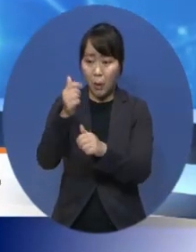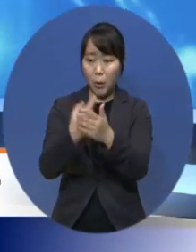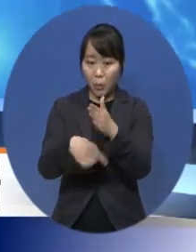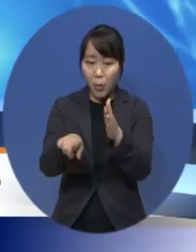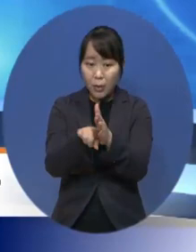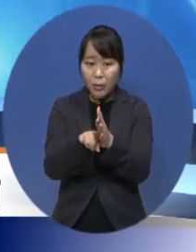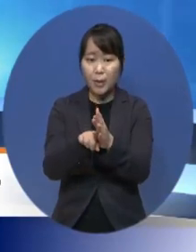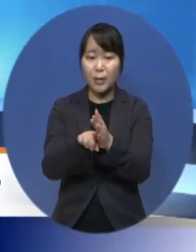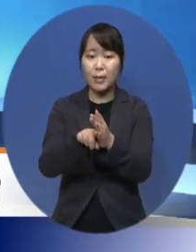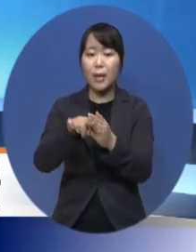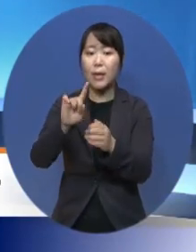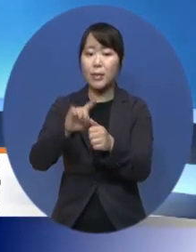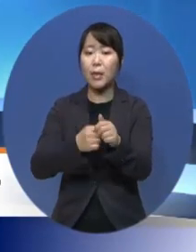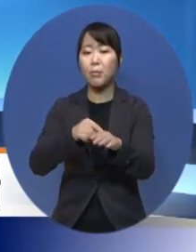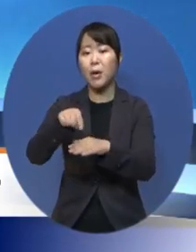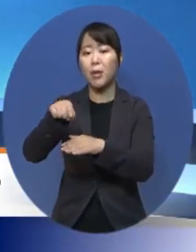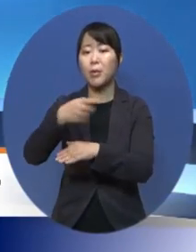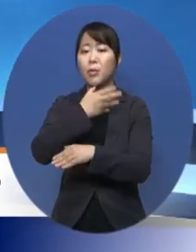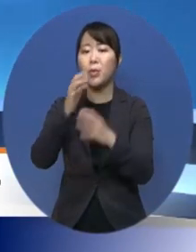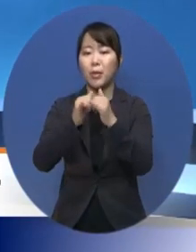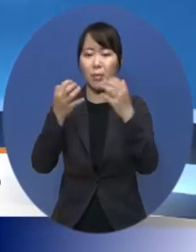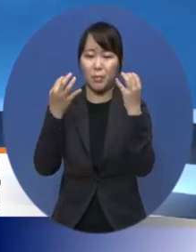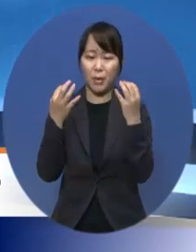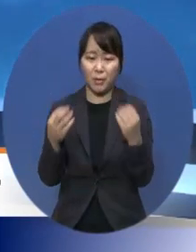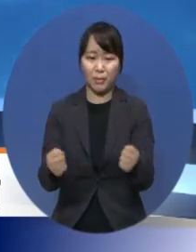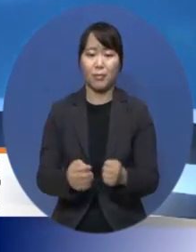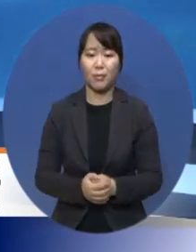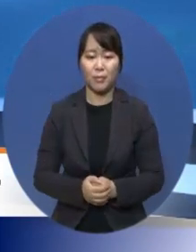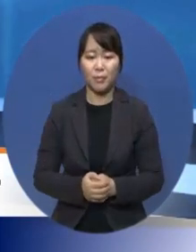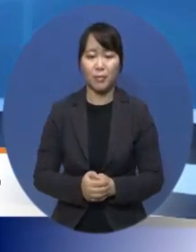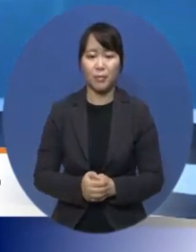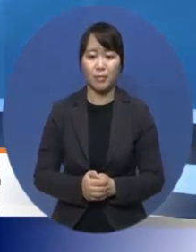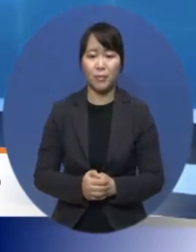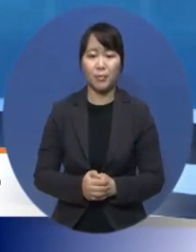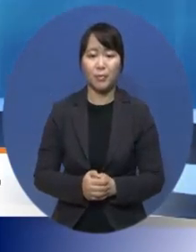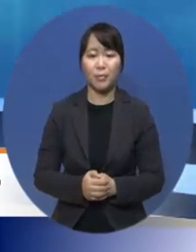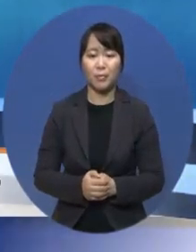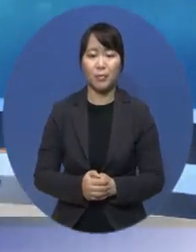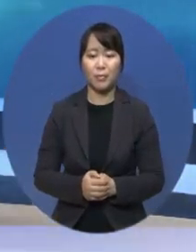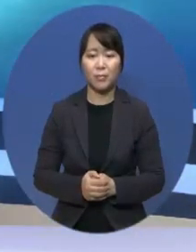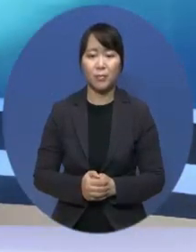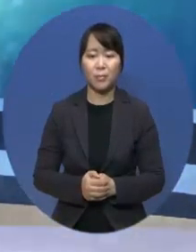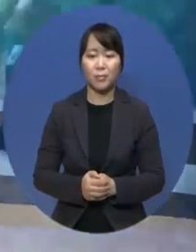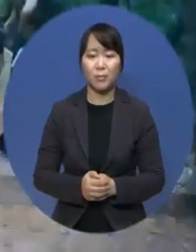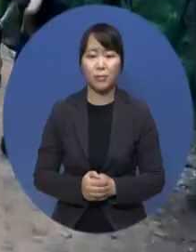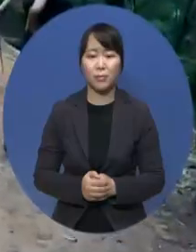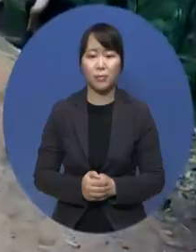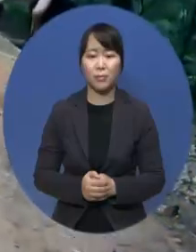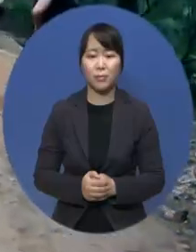극복하기 위해 자연으로 나서는 노인들이 많아졌습니다. 보도에 서정용 기자입니다.